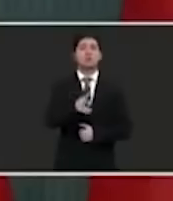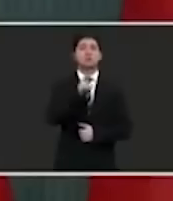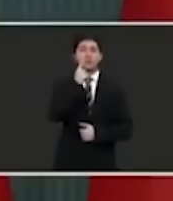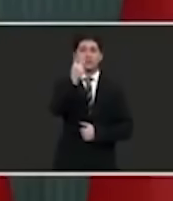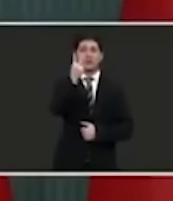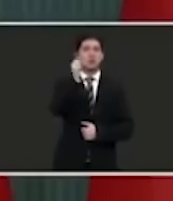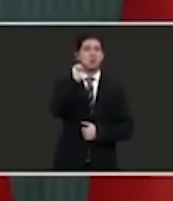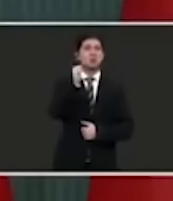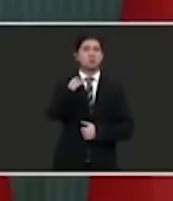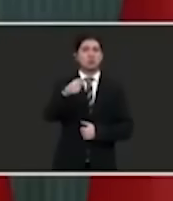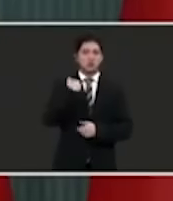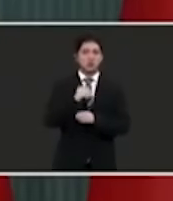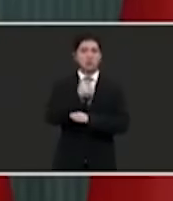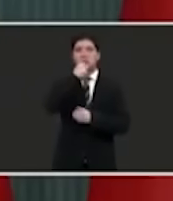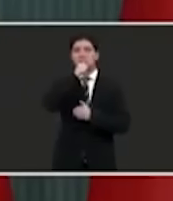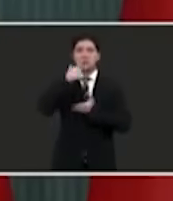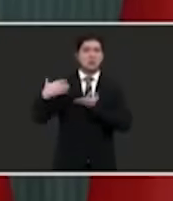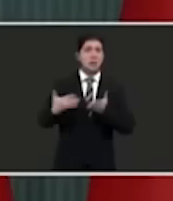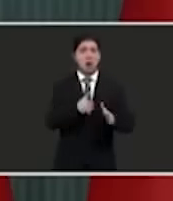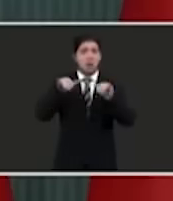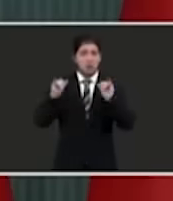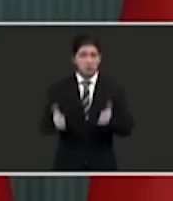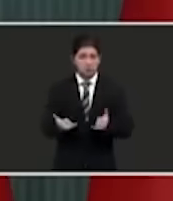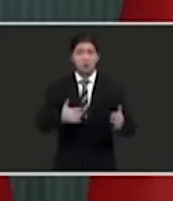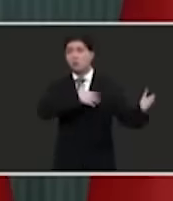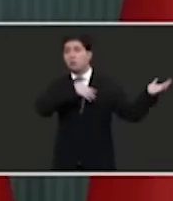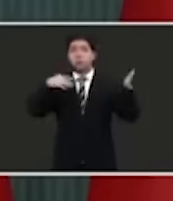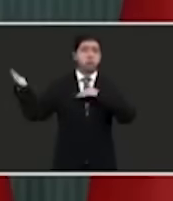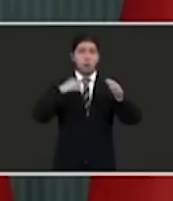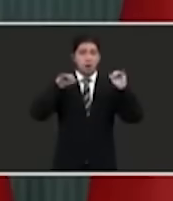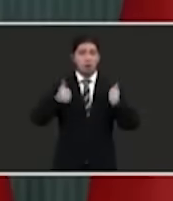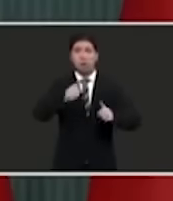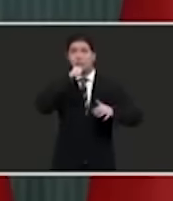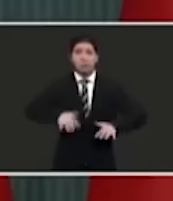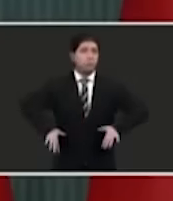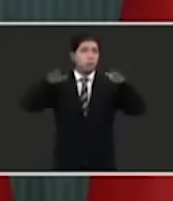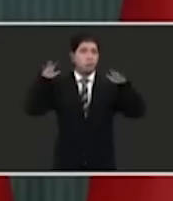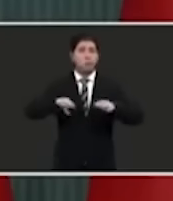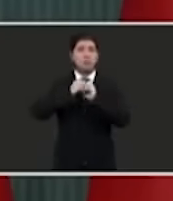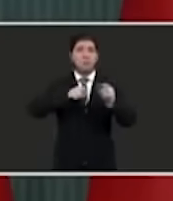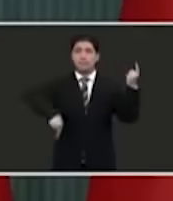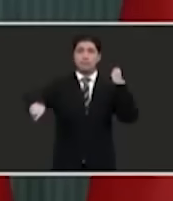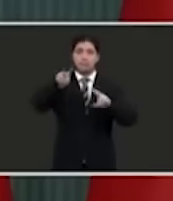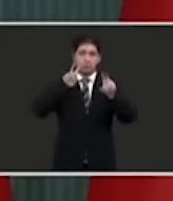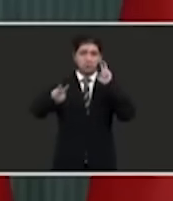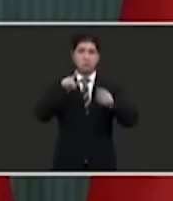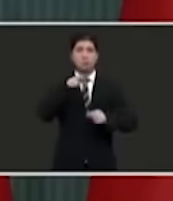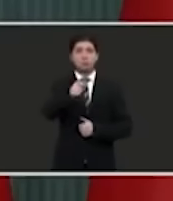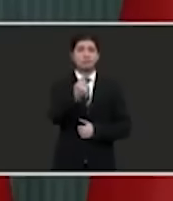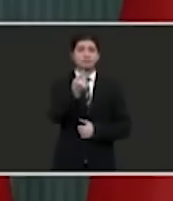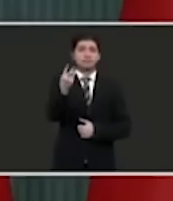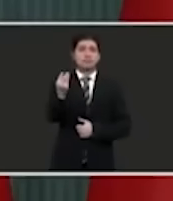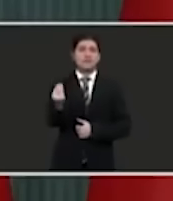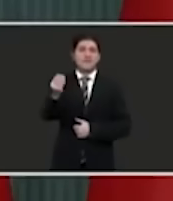gündür yaşadığımız seller, fırtınalar ve su baskınları bunlardan sadece bir